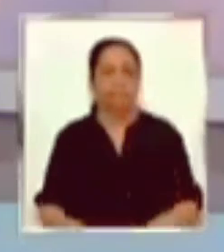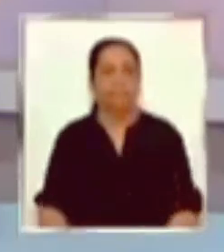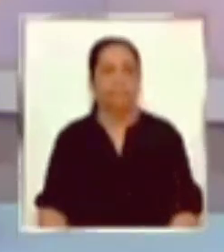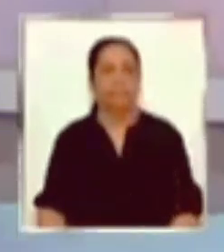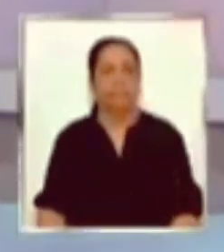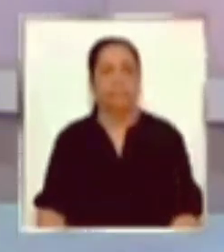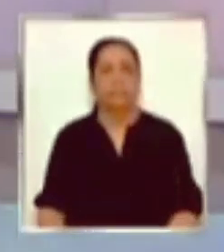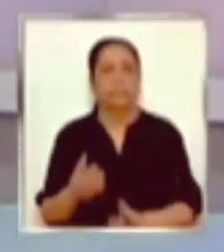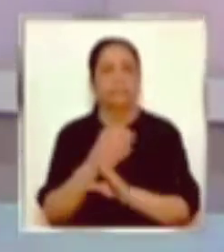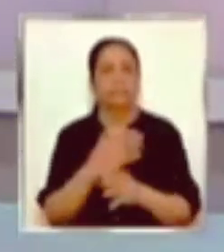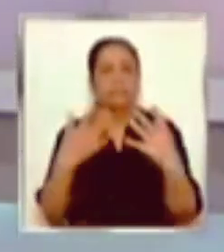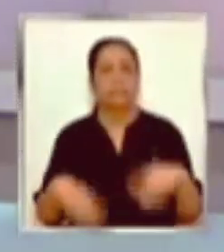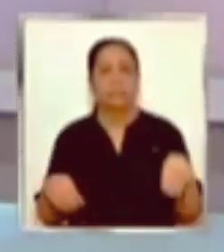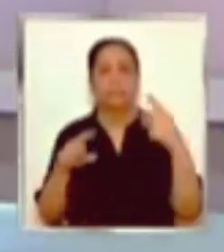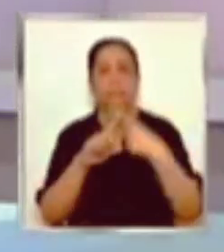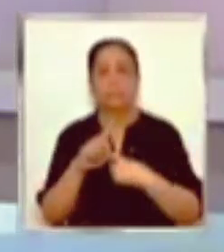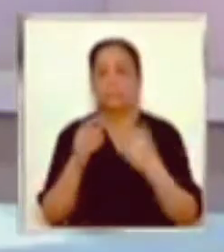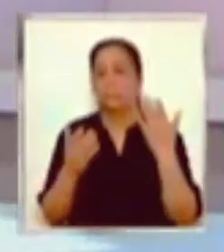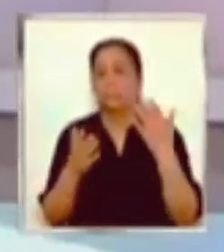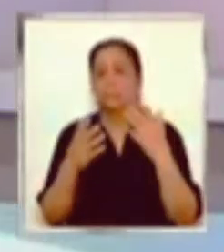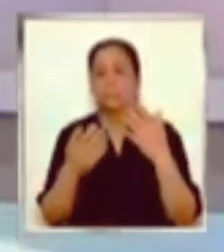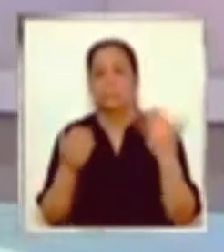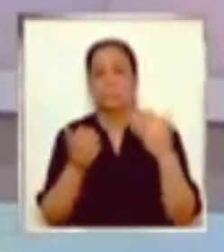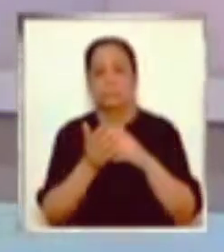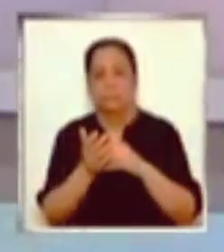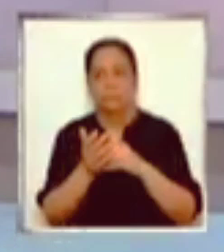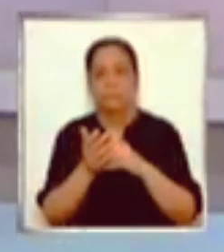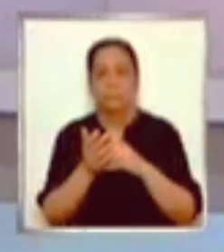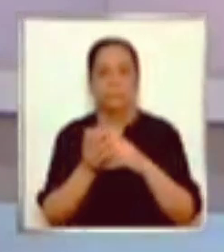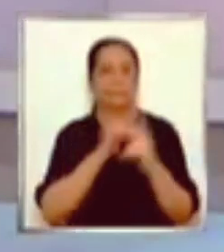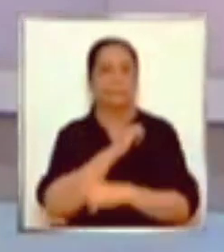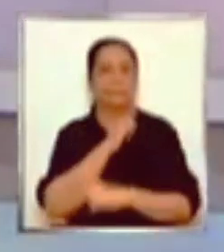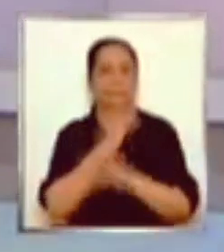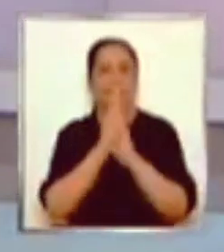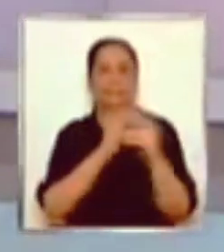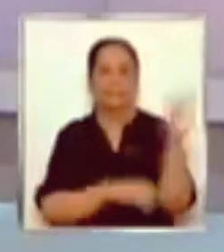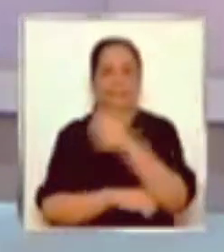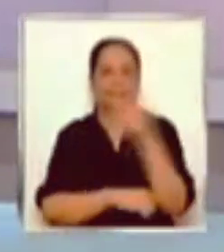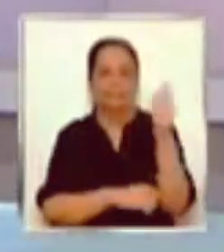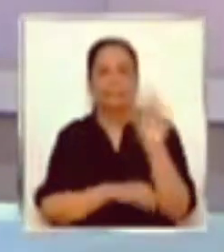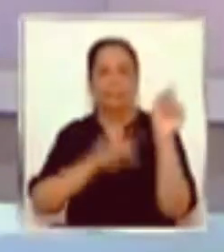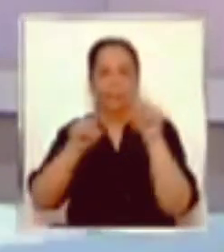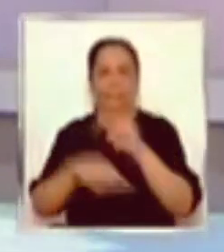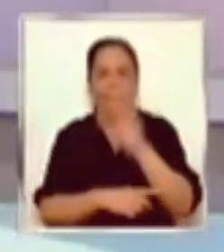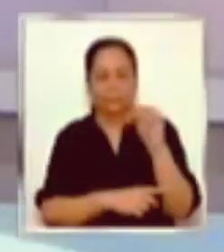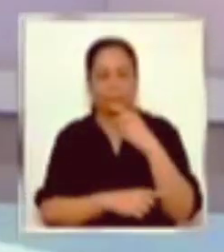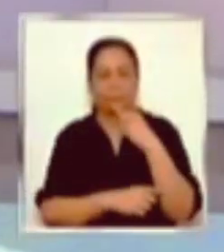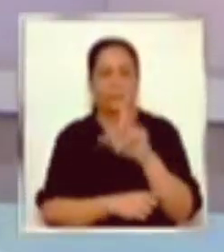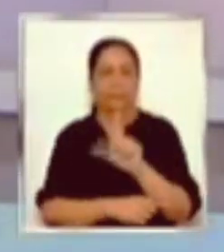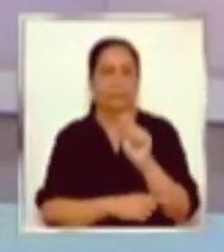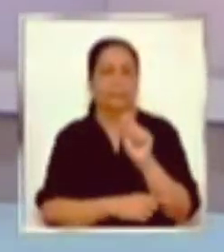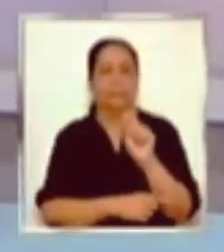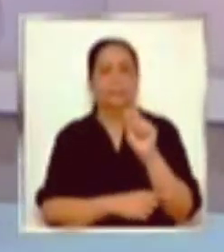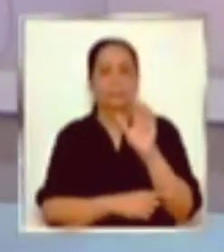Bago matapos ang buwan, posibleng makabiyahe na ulit ang mga provincial bus pa Metro Manila. Ayon sa Land Transportation